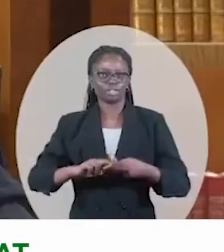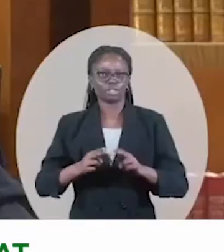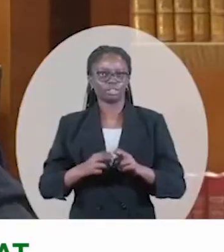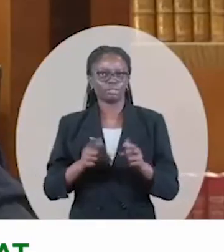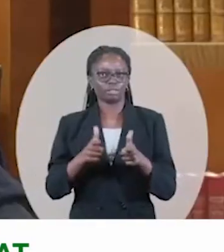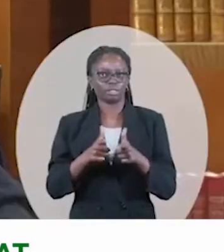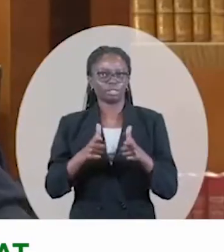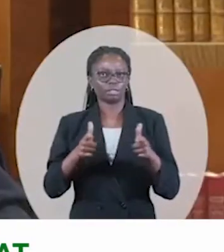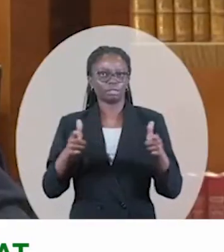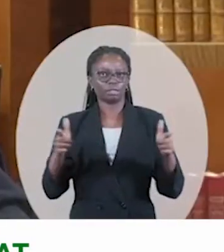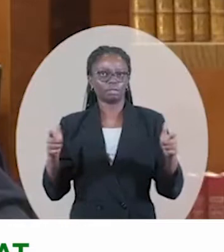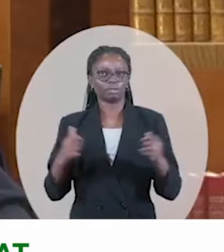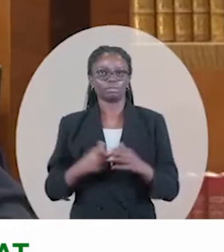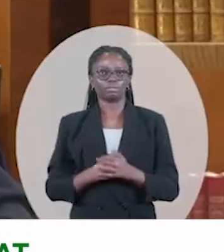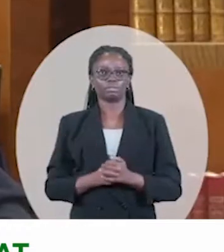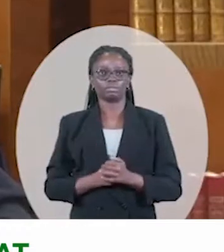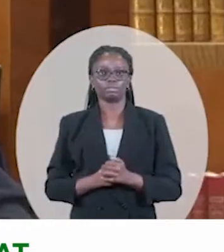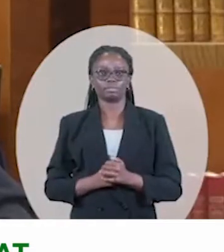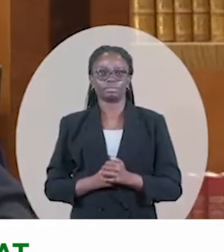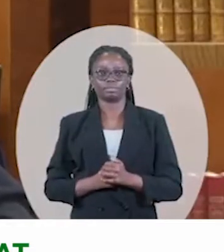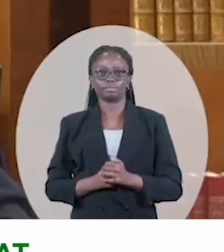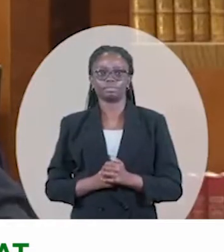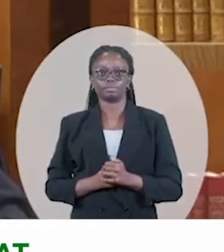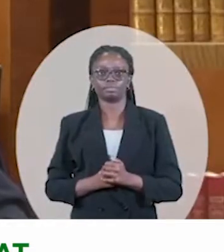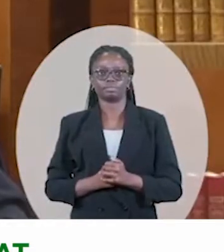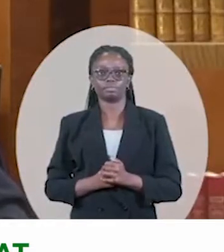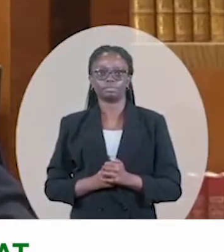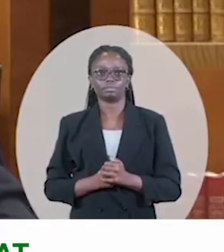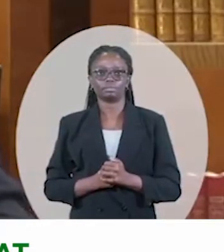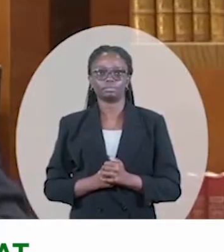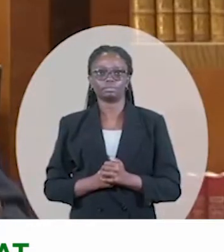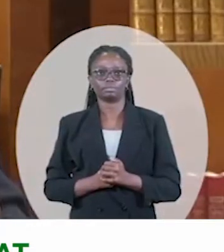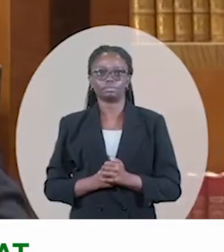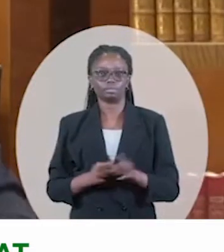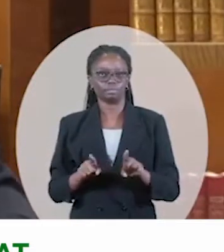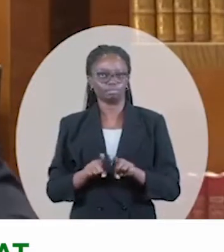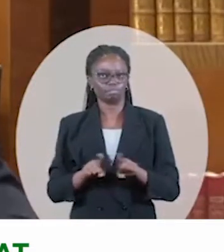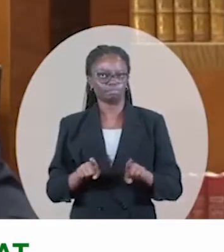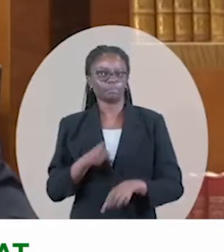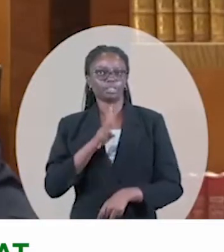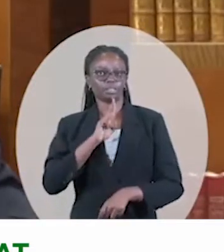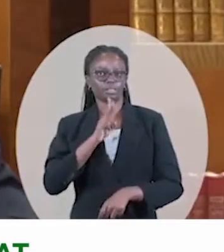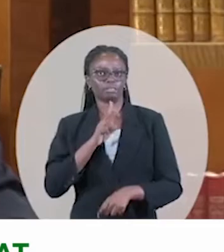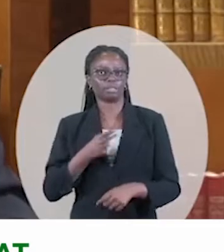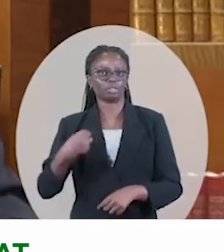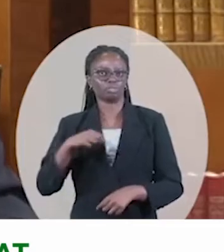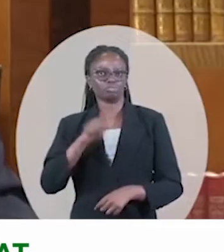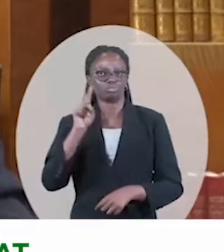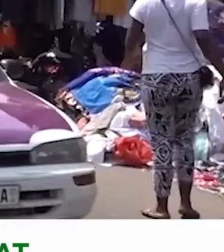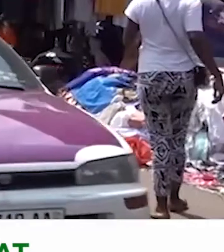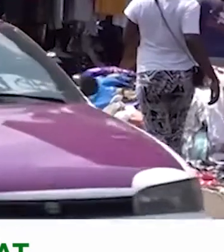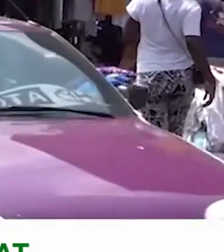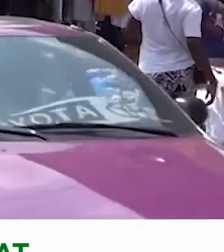qu'ils désirent et veiller à l'application de l'égalité homme-femme. On peut en somme retenir que le président de la